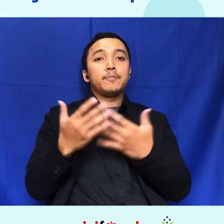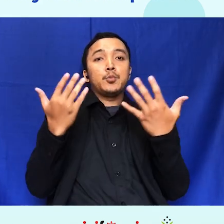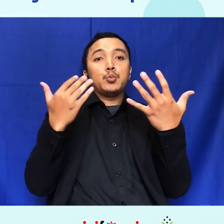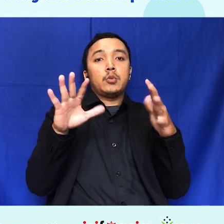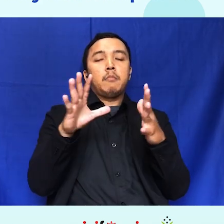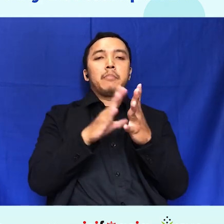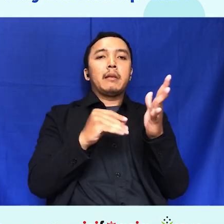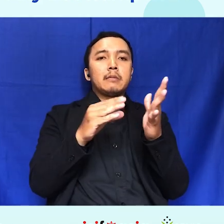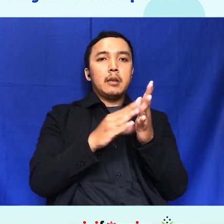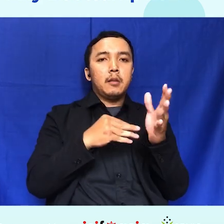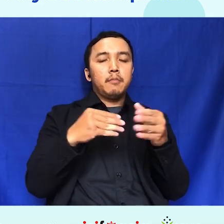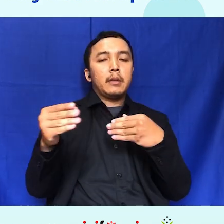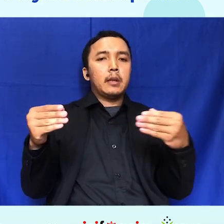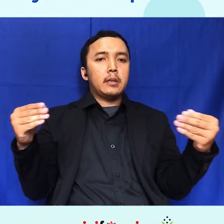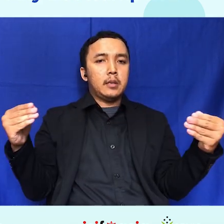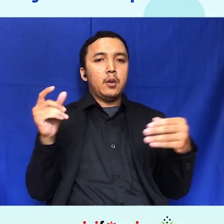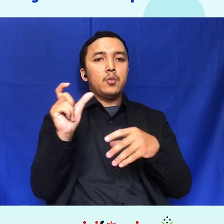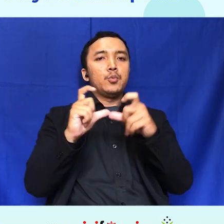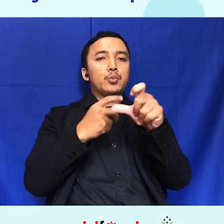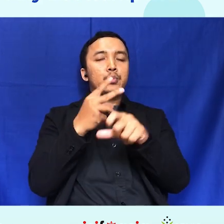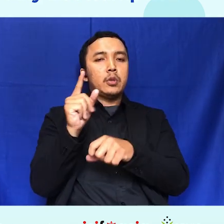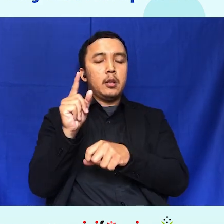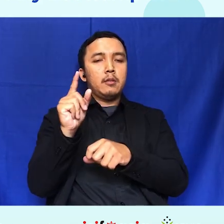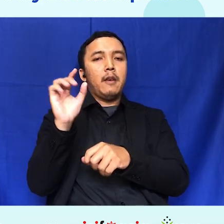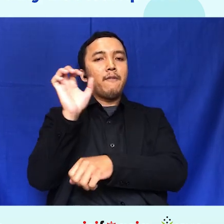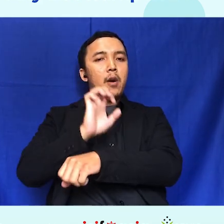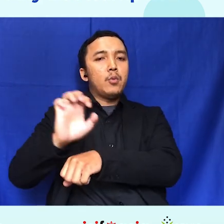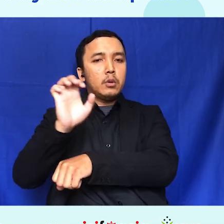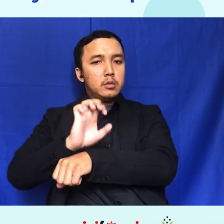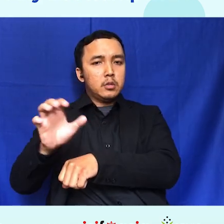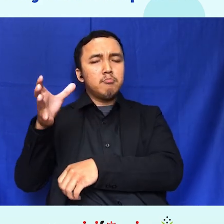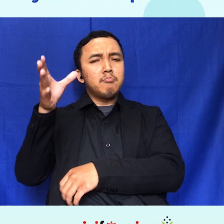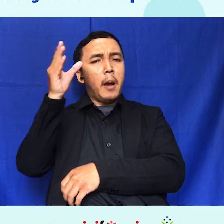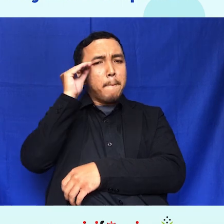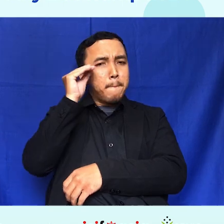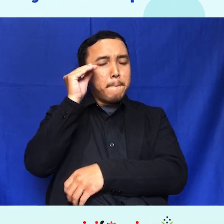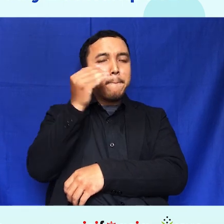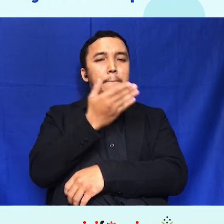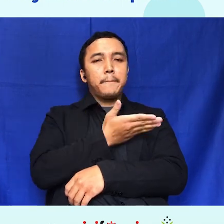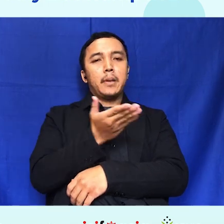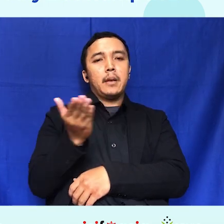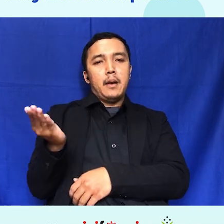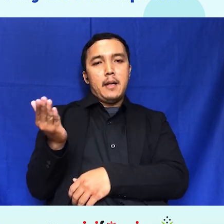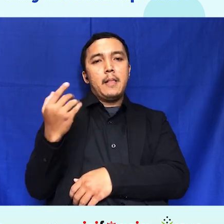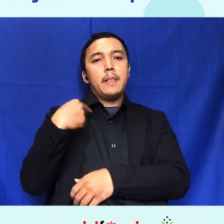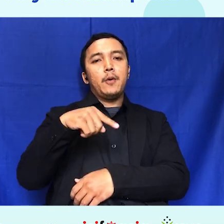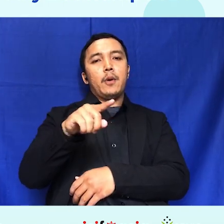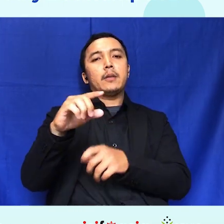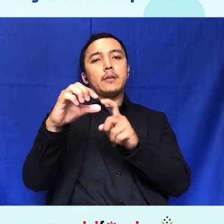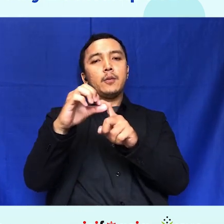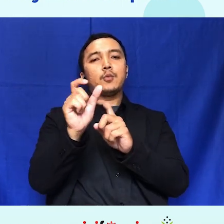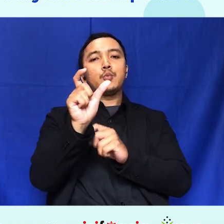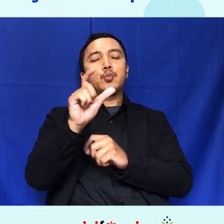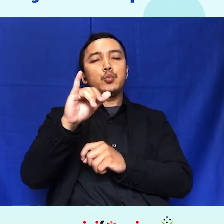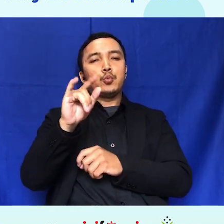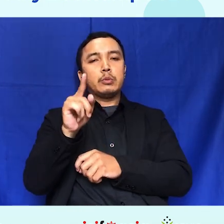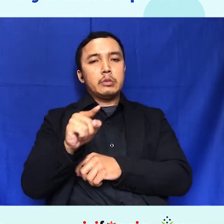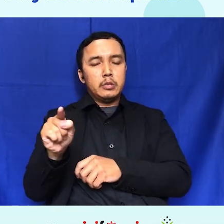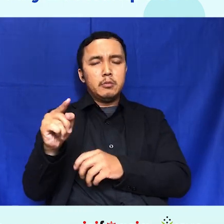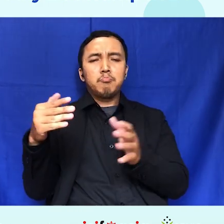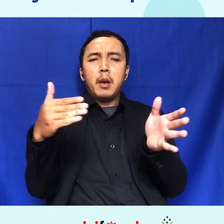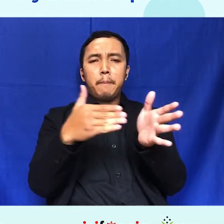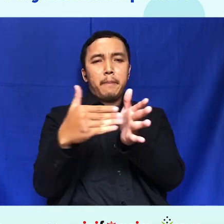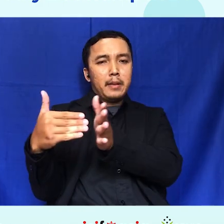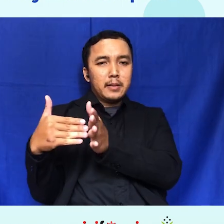Setelah mempelajari materi, user mengevaluasi pemahaman mereka dengan mengerjakan kuis. Masalah utamanya